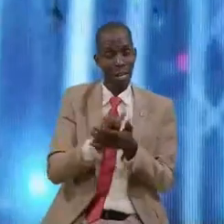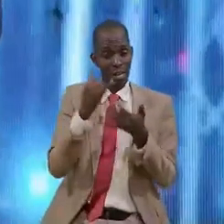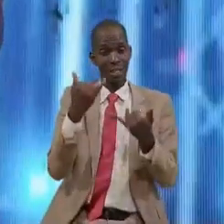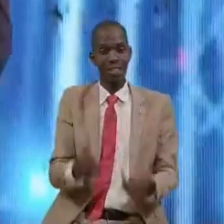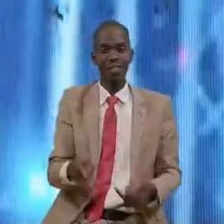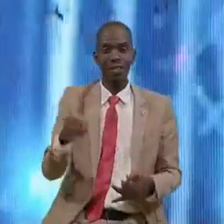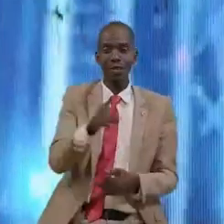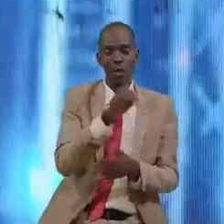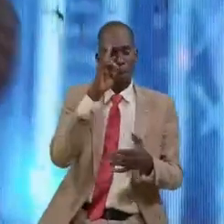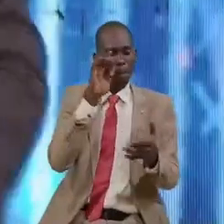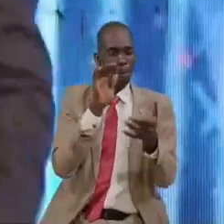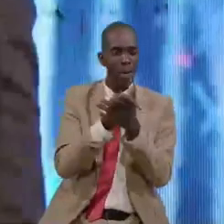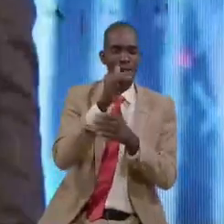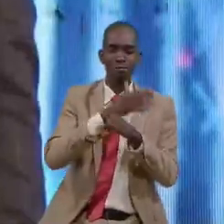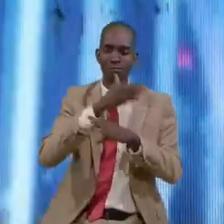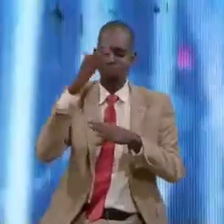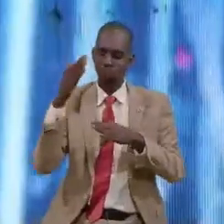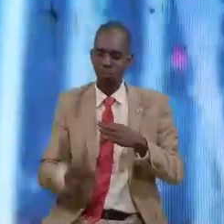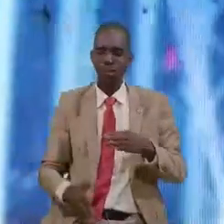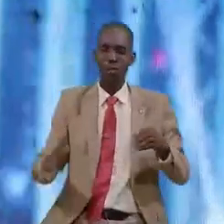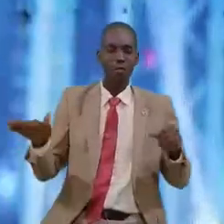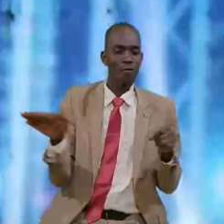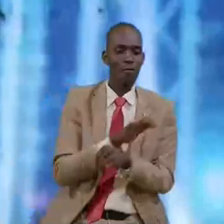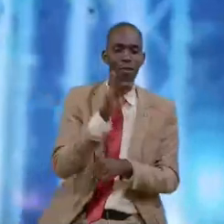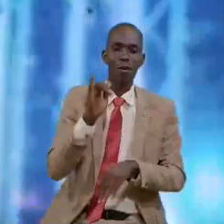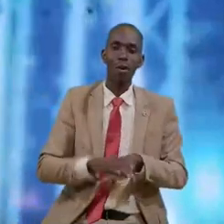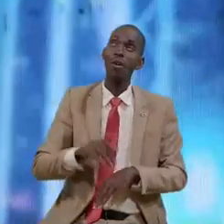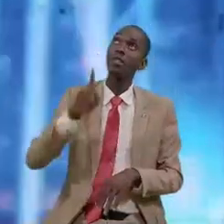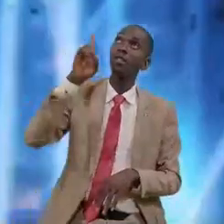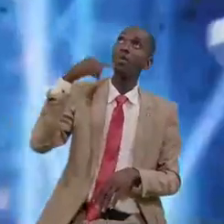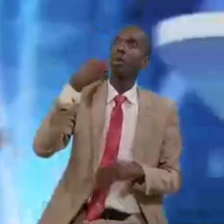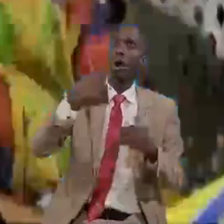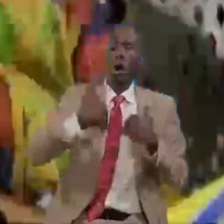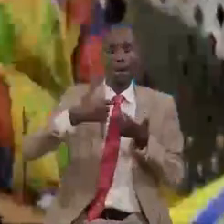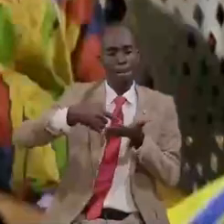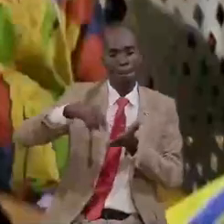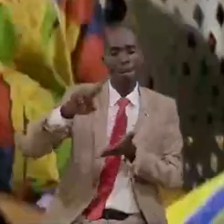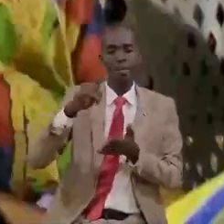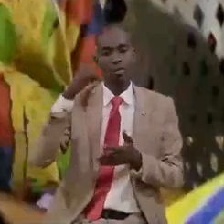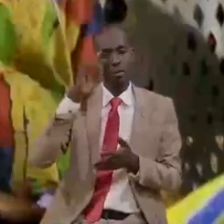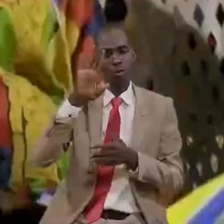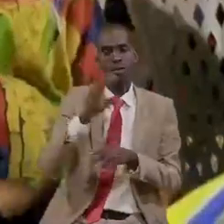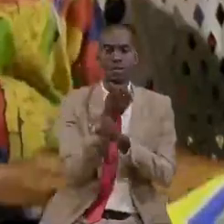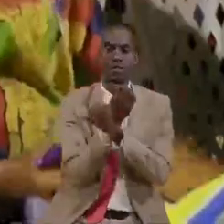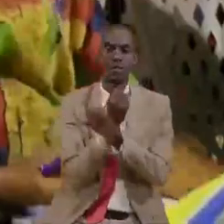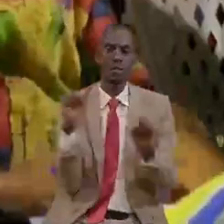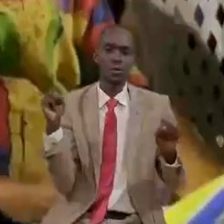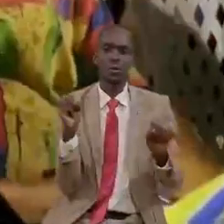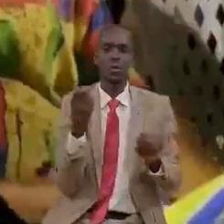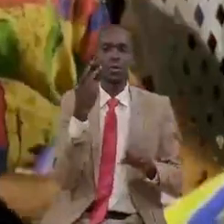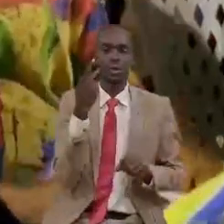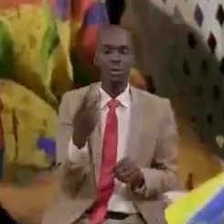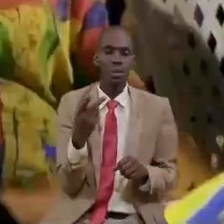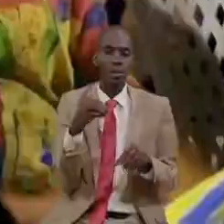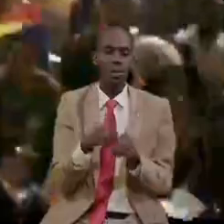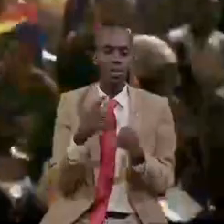croyez totalement en lui et alors parce qu'il a payé le prix pour votre rédemption. Voyons